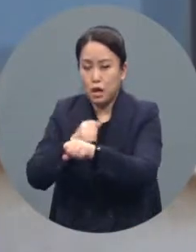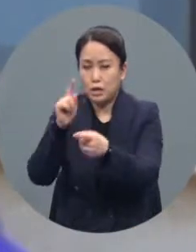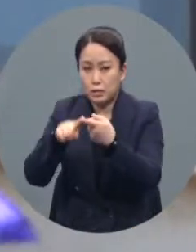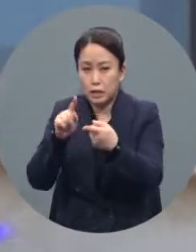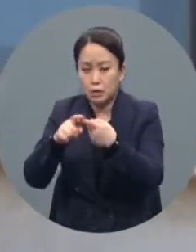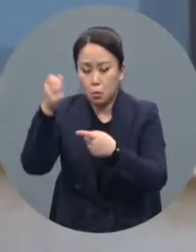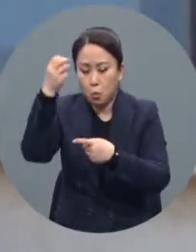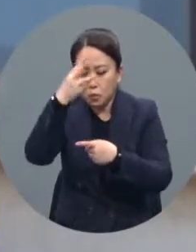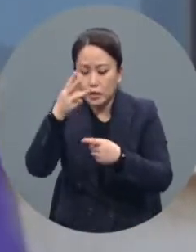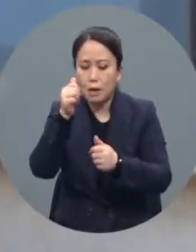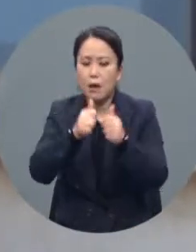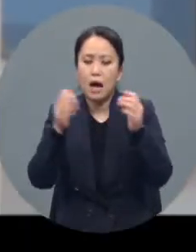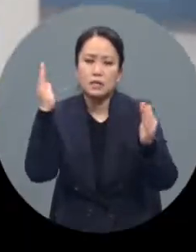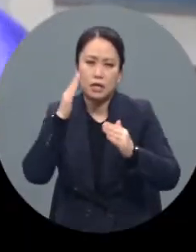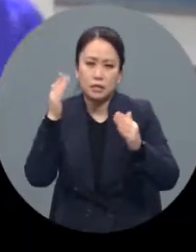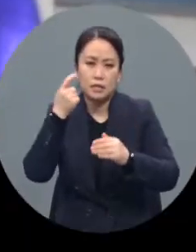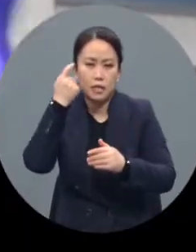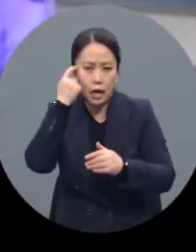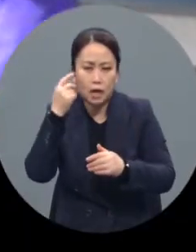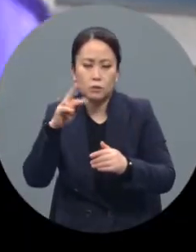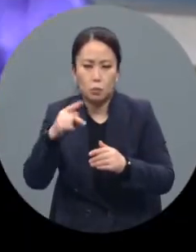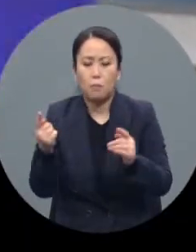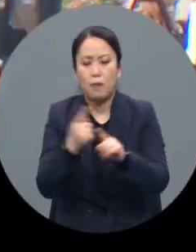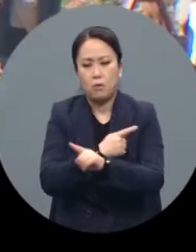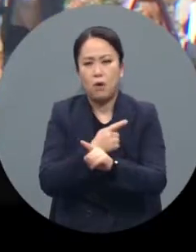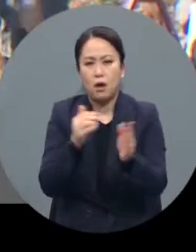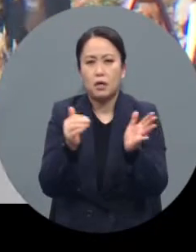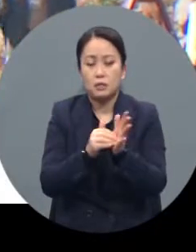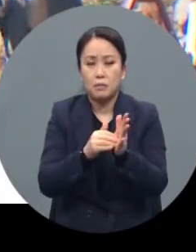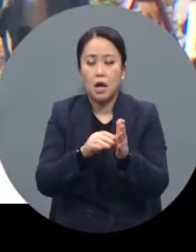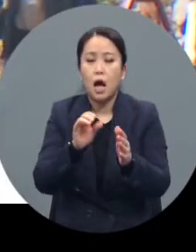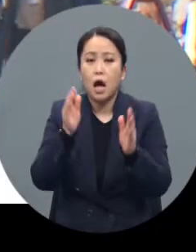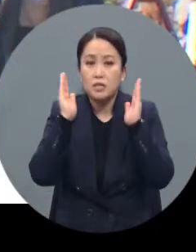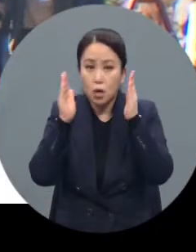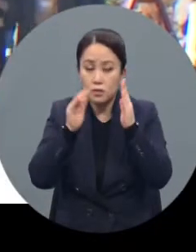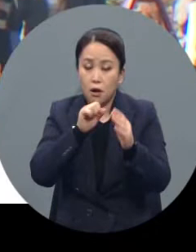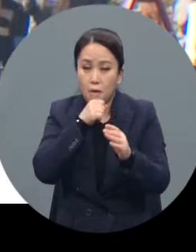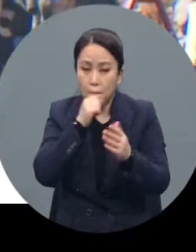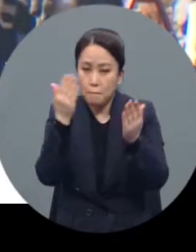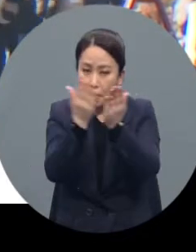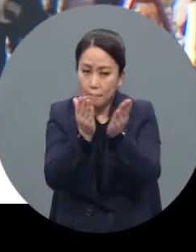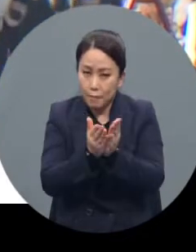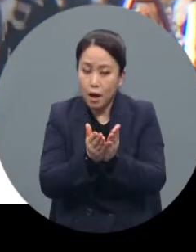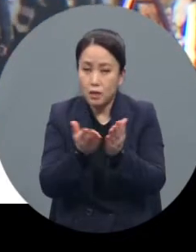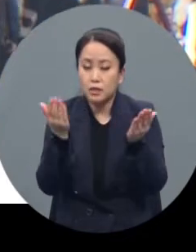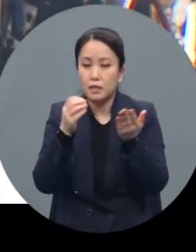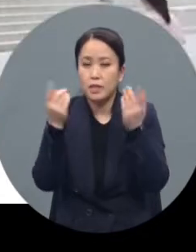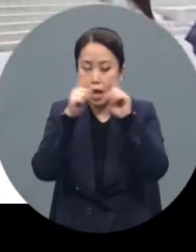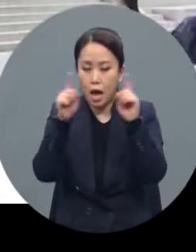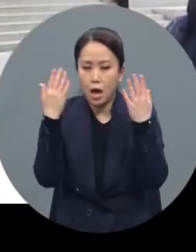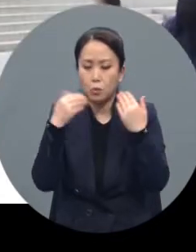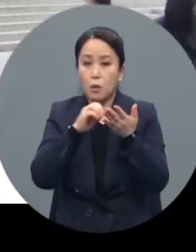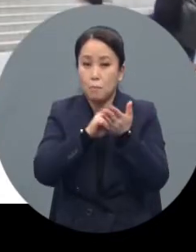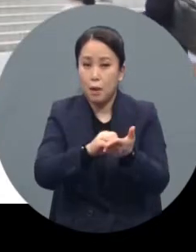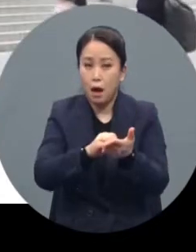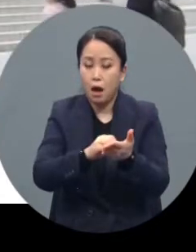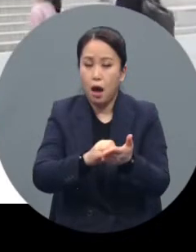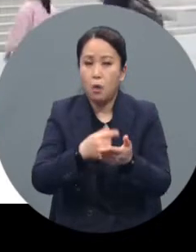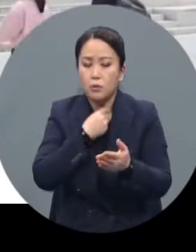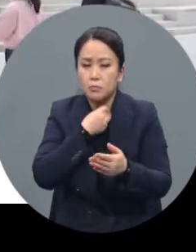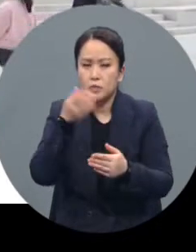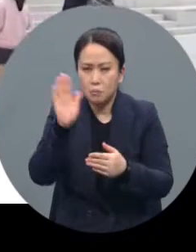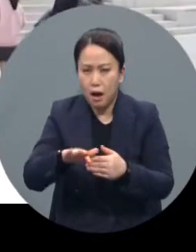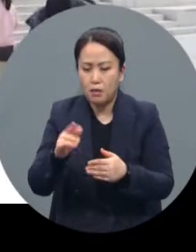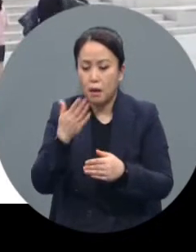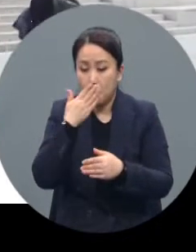인식도 바꿔놨습니다. 성적에 맞춰서 대학 가고 싶어 하는데 만약에 성적이 된다면은 자신도 서울권에